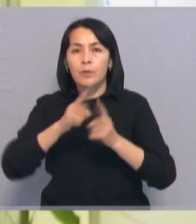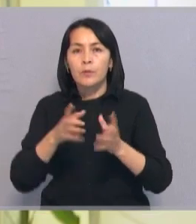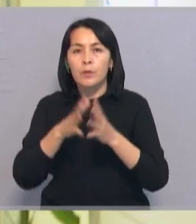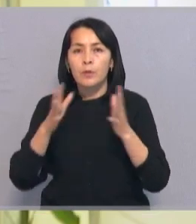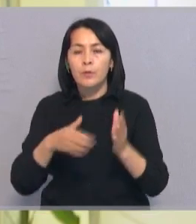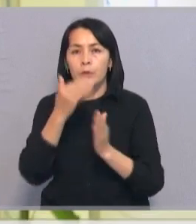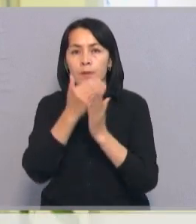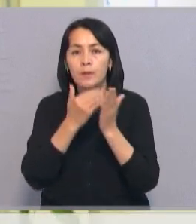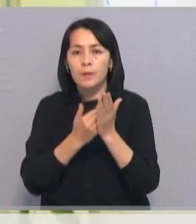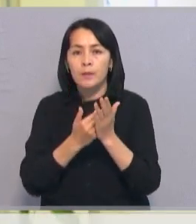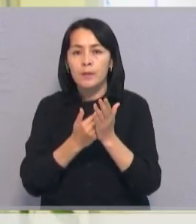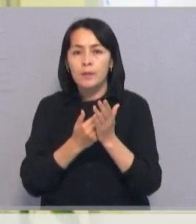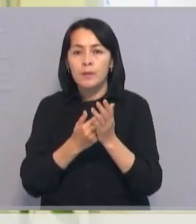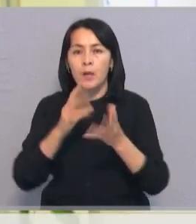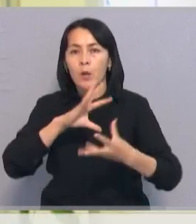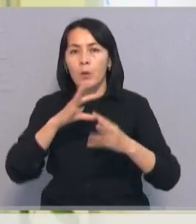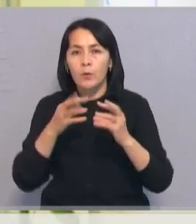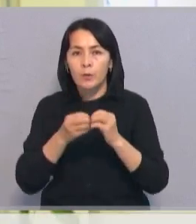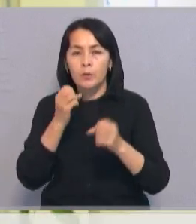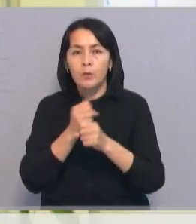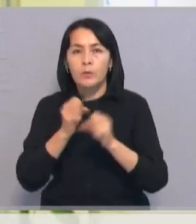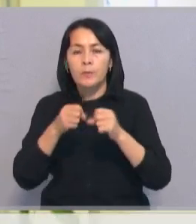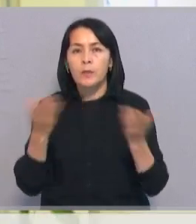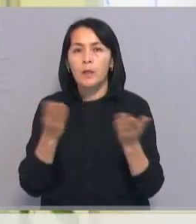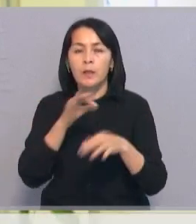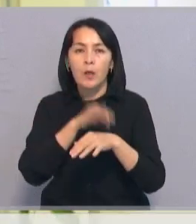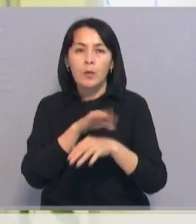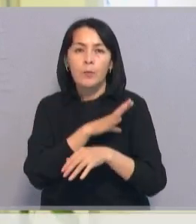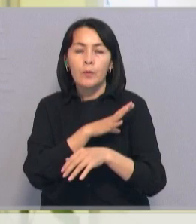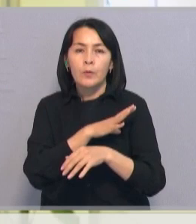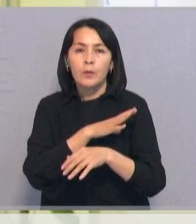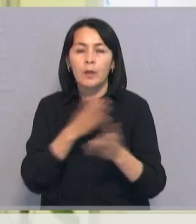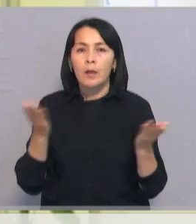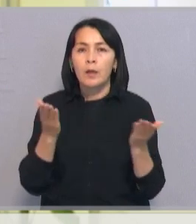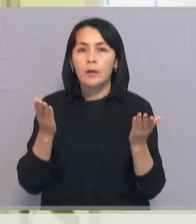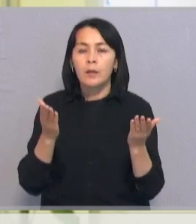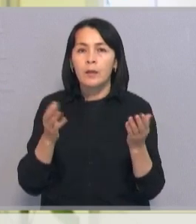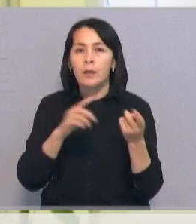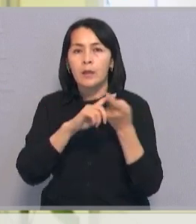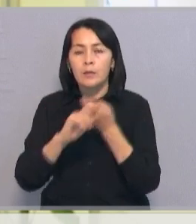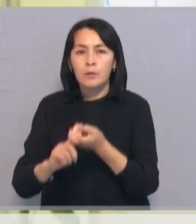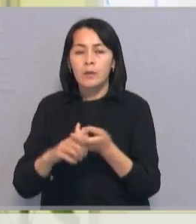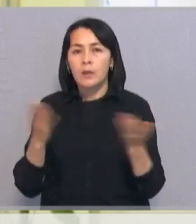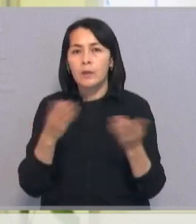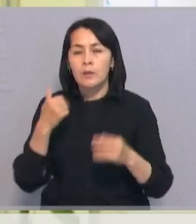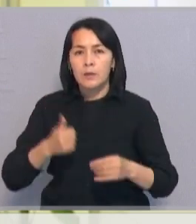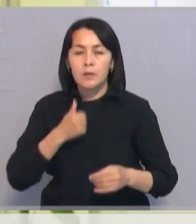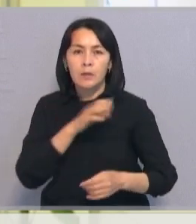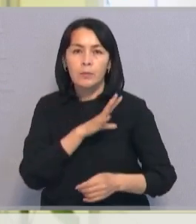үлкен статистика. Қорытынды шығаруға болады, қандай аурулар болды, қандай асқынулар болды, қандай жетістіктер